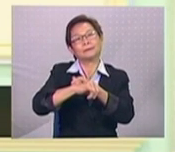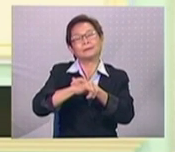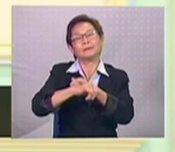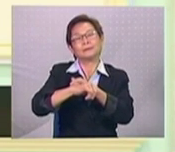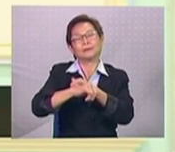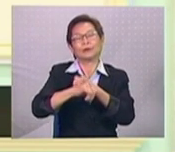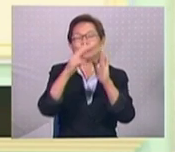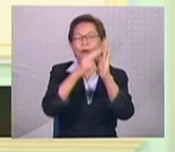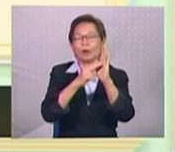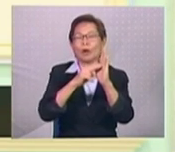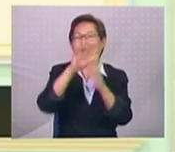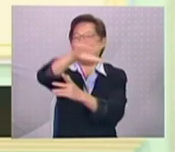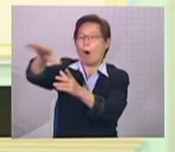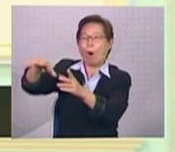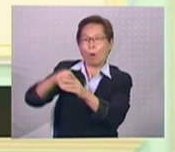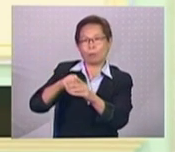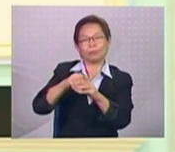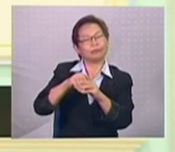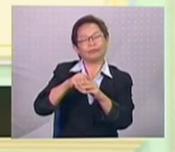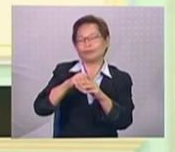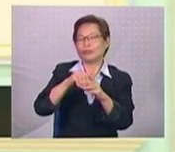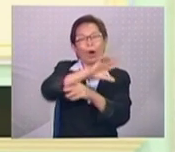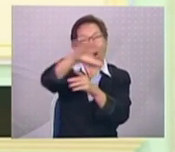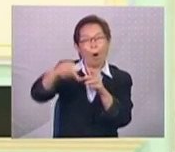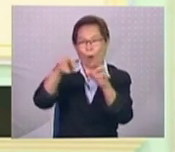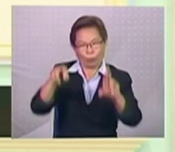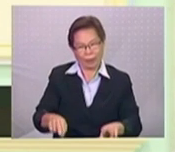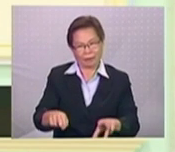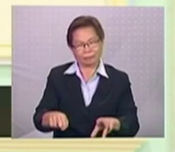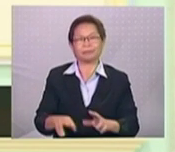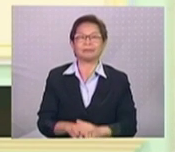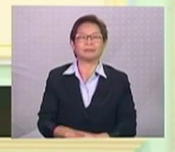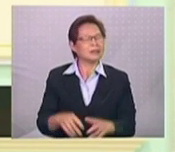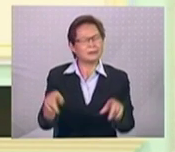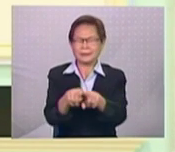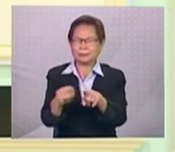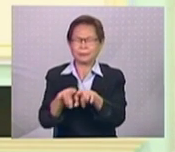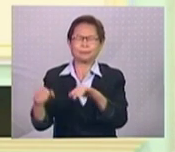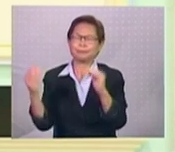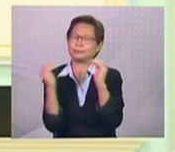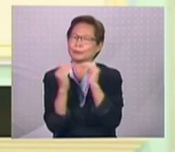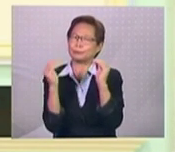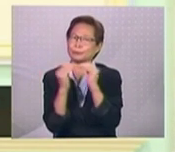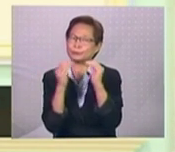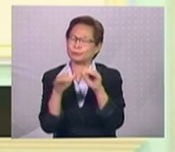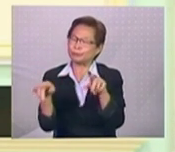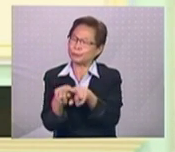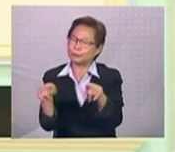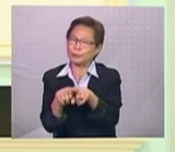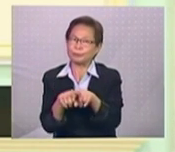merangkumi kesemua lapisan rakyat. Tidak ada perbezaan dari segi penguatkuasaan undang-undang seperti